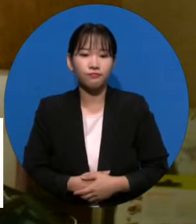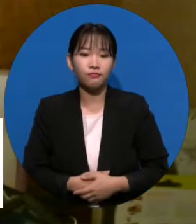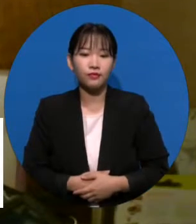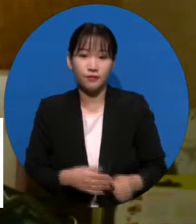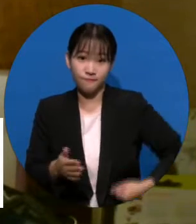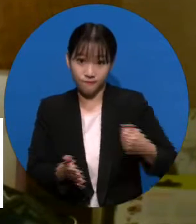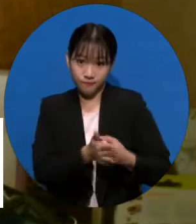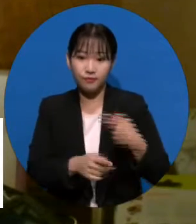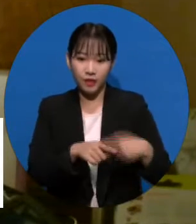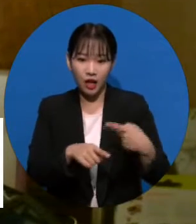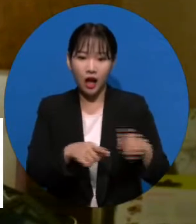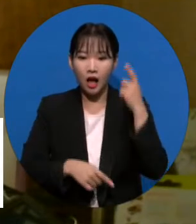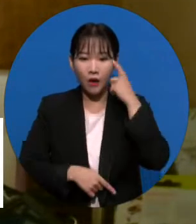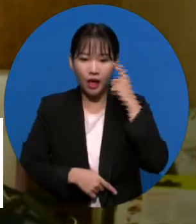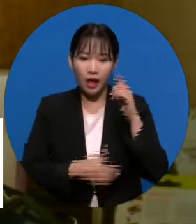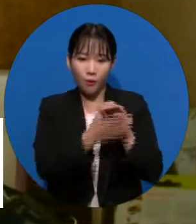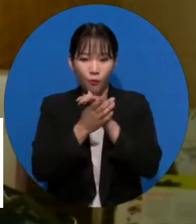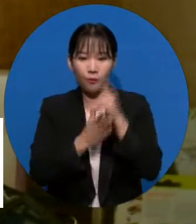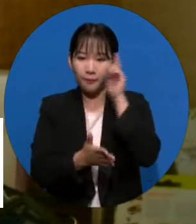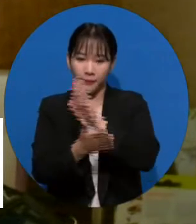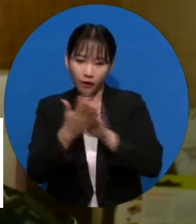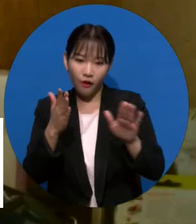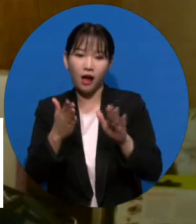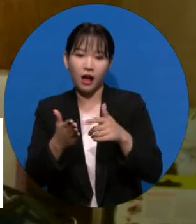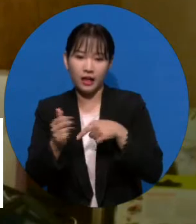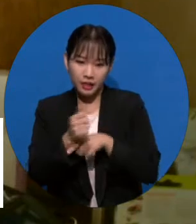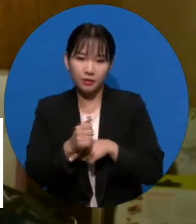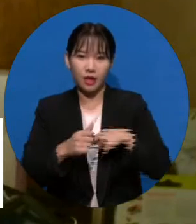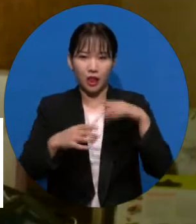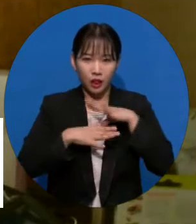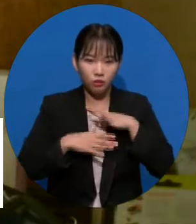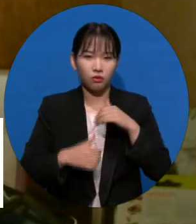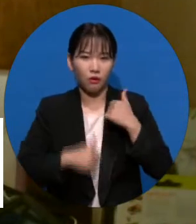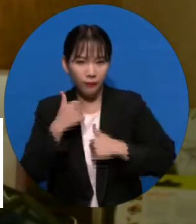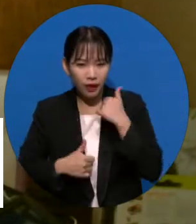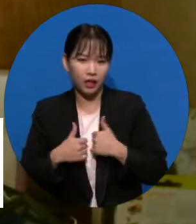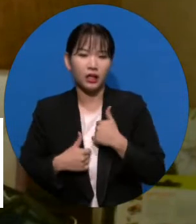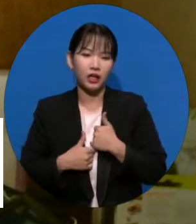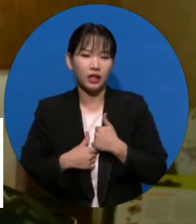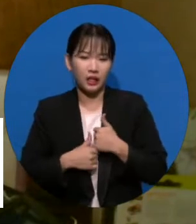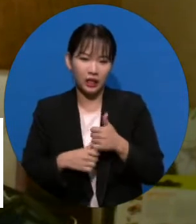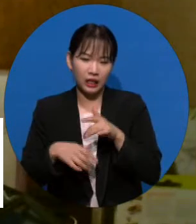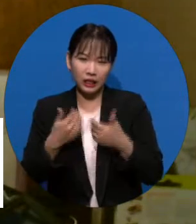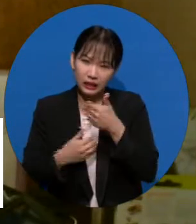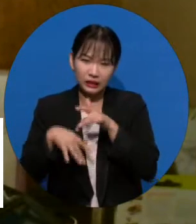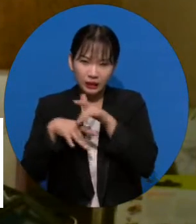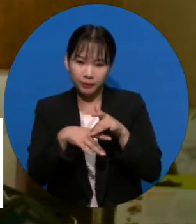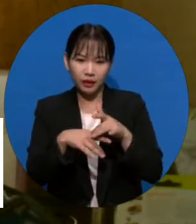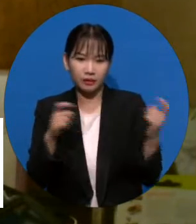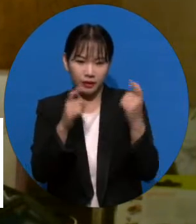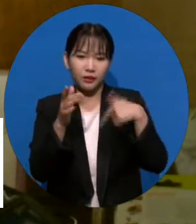because it takes courage to confront the demons of fear, anger, and conflict with a message